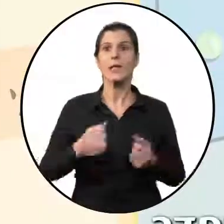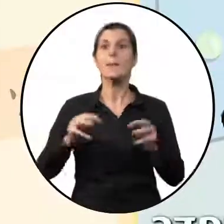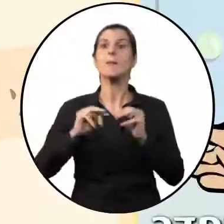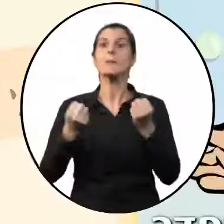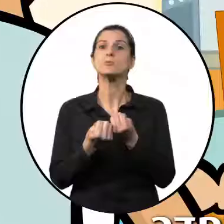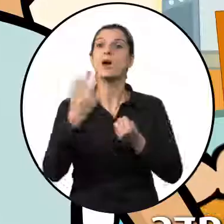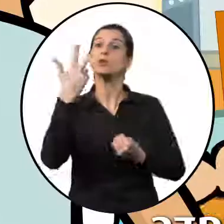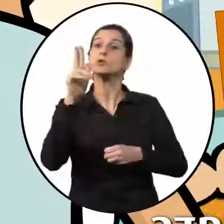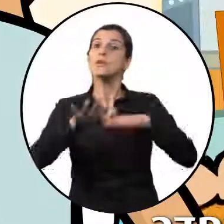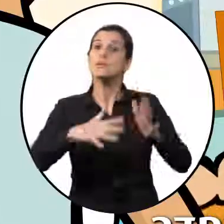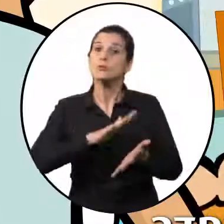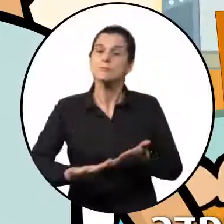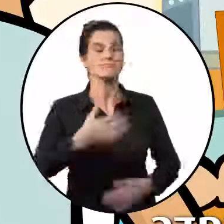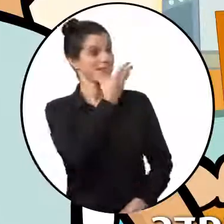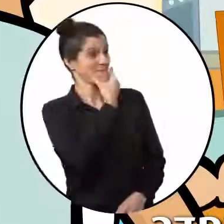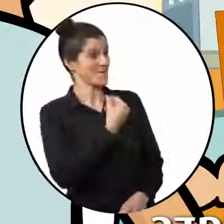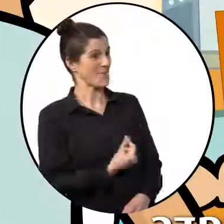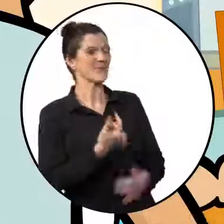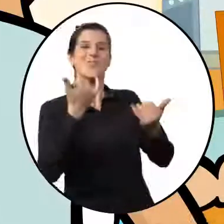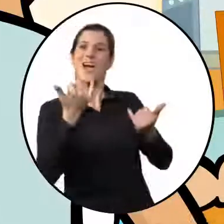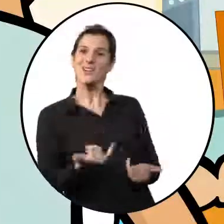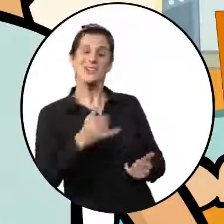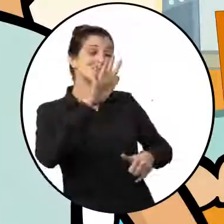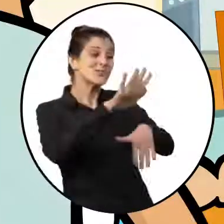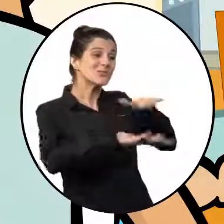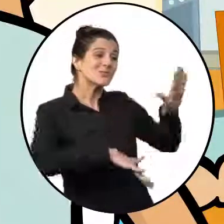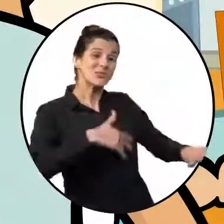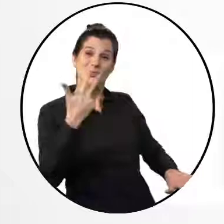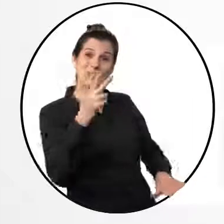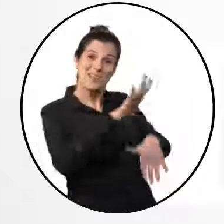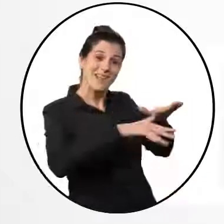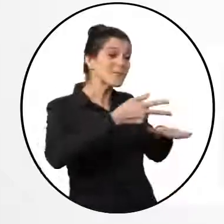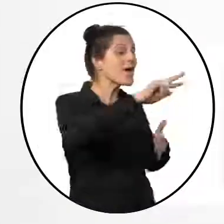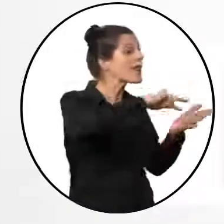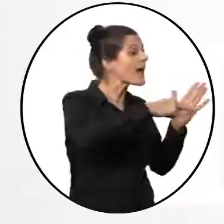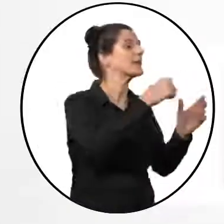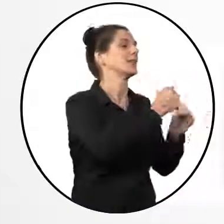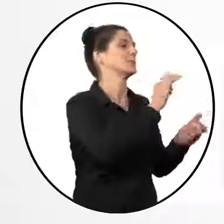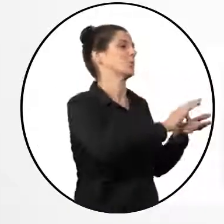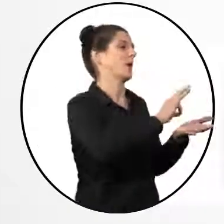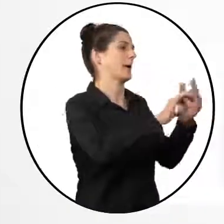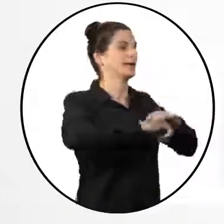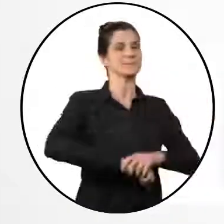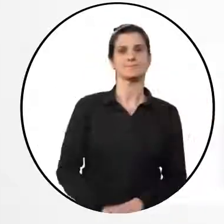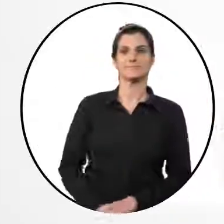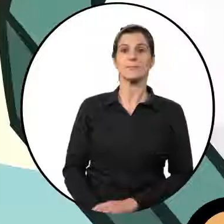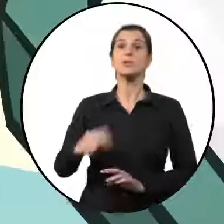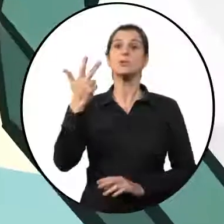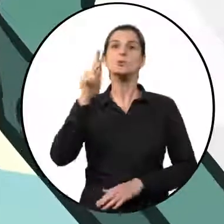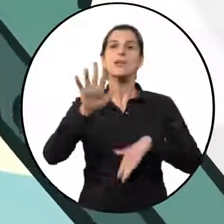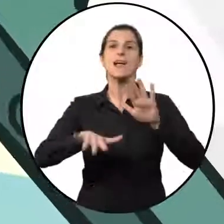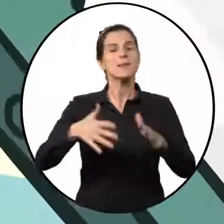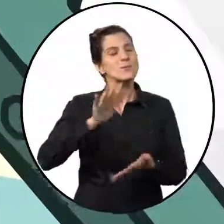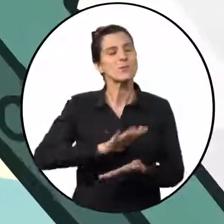מאוד. עכשיו תעשו עוד שלושה צעדים לכיוון החדר ותלכו לעשות שיעורים. בשלושה צעדים פשוטים גם אתם תהיו מוכנים.